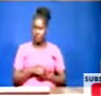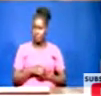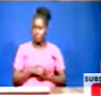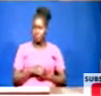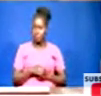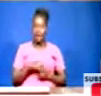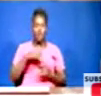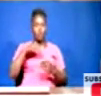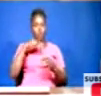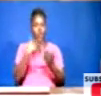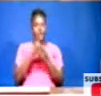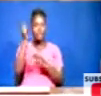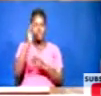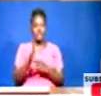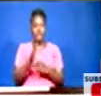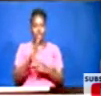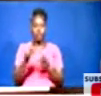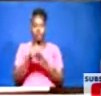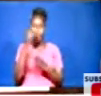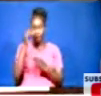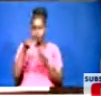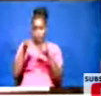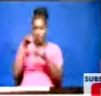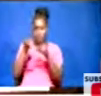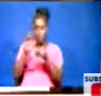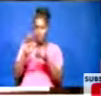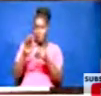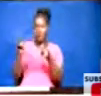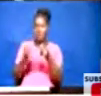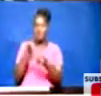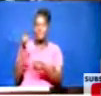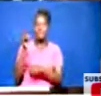shukrani sana kwa Wakenya kwa sababu walimchagua. Ni siku yangu ya kwanza leo